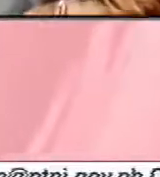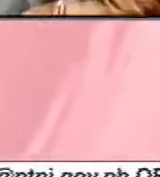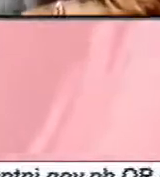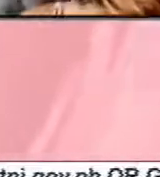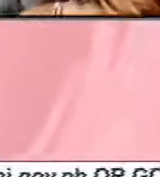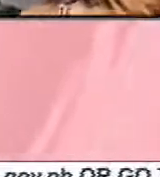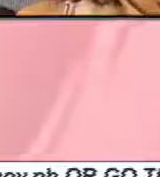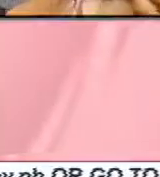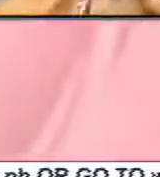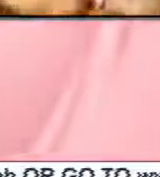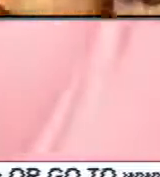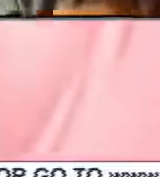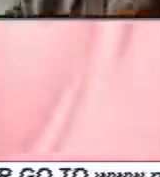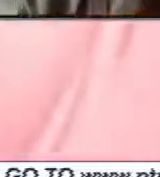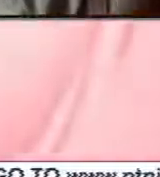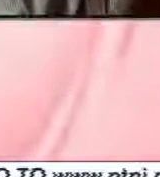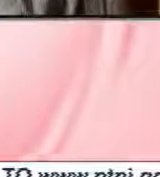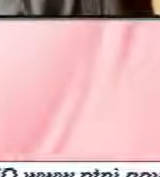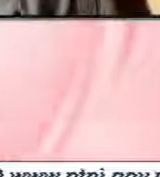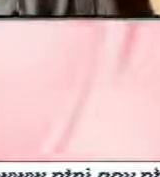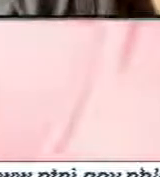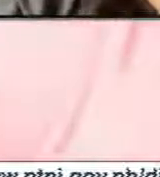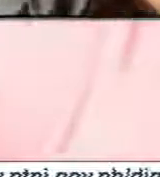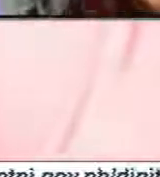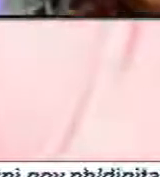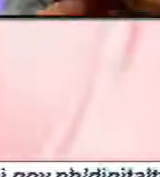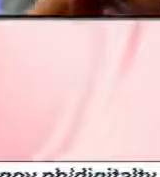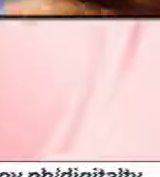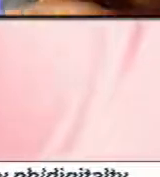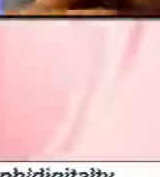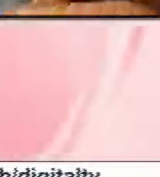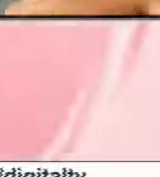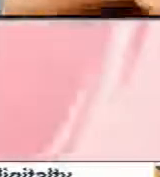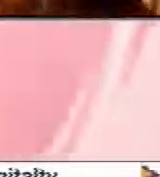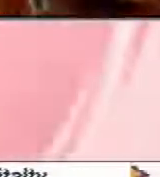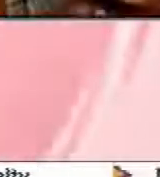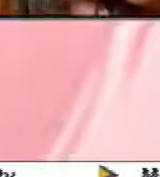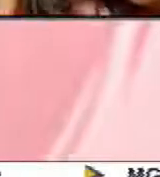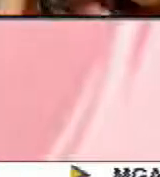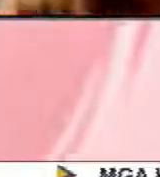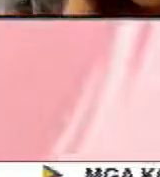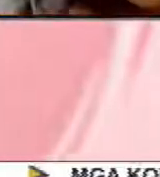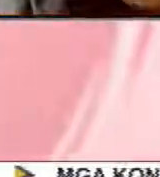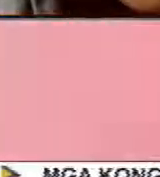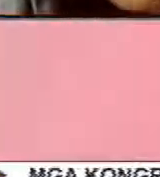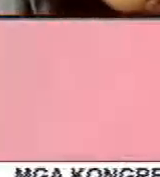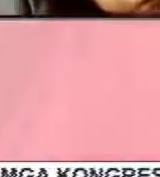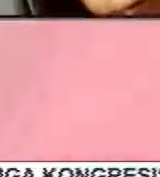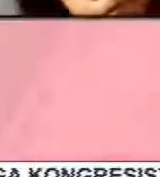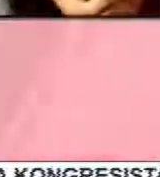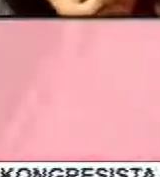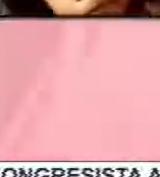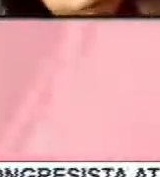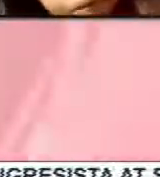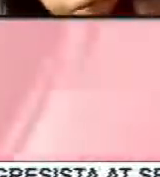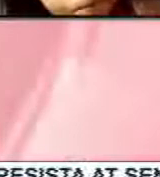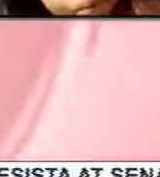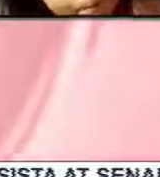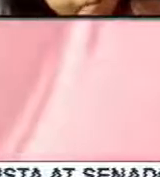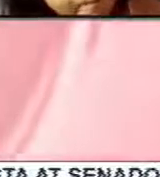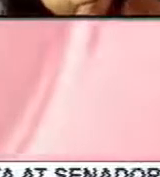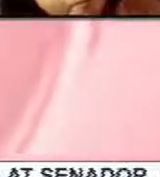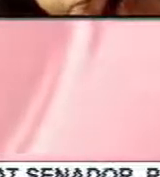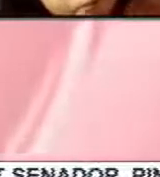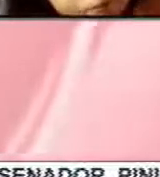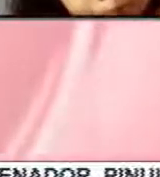ako naman po ang lalako. Tapos doon po kami magtatagpo sa doon po sa aming pinaglalakuan para po paghapon